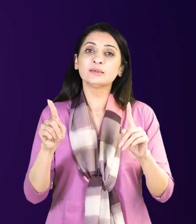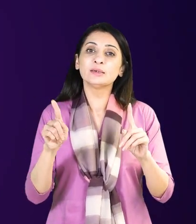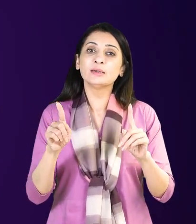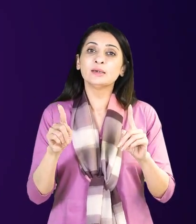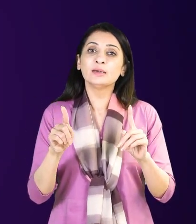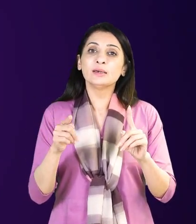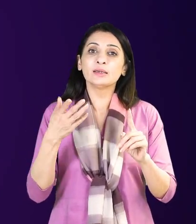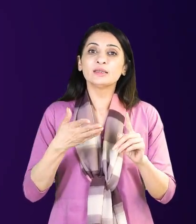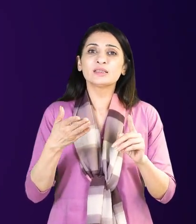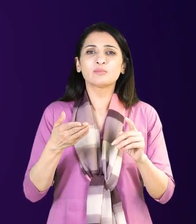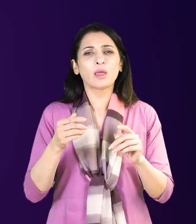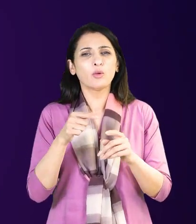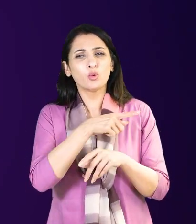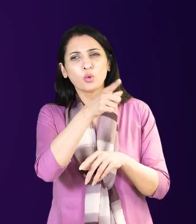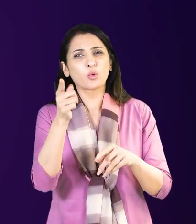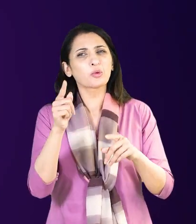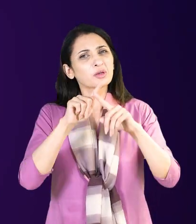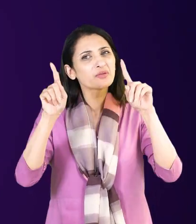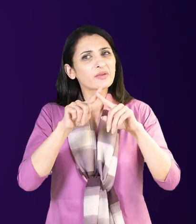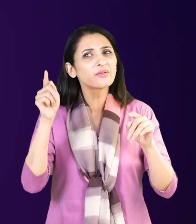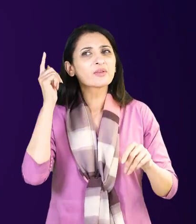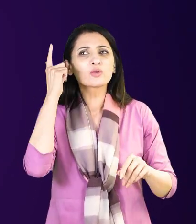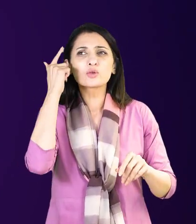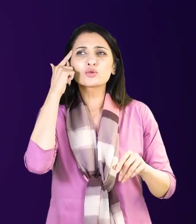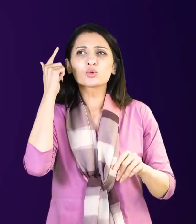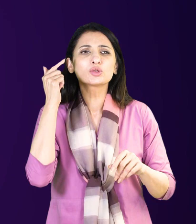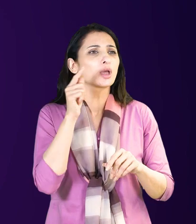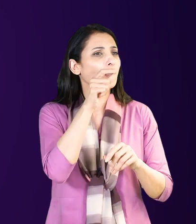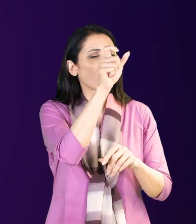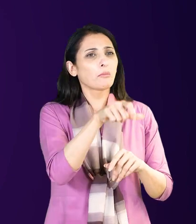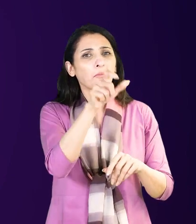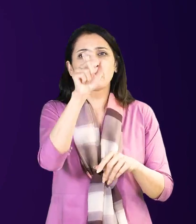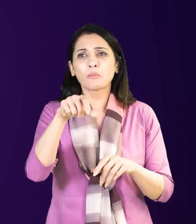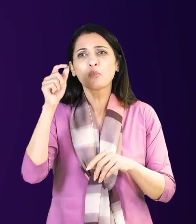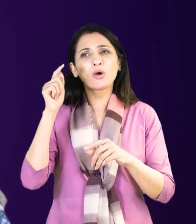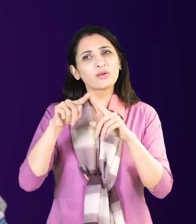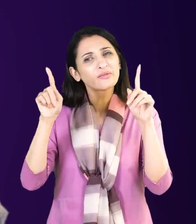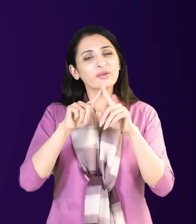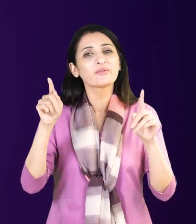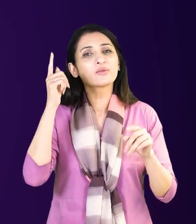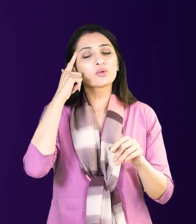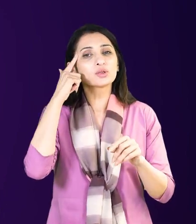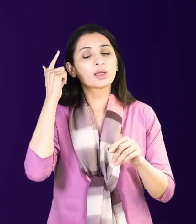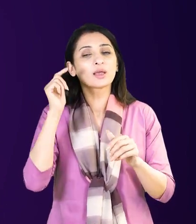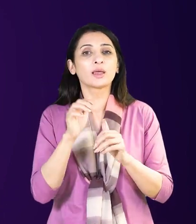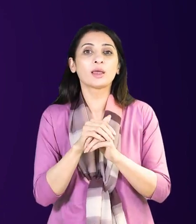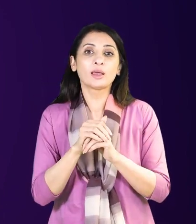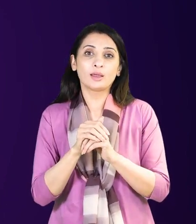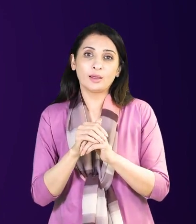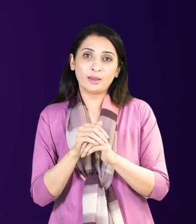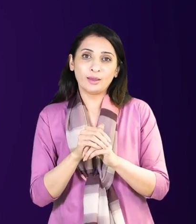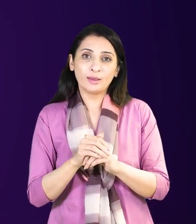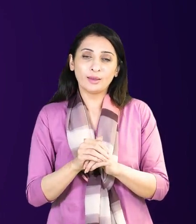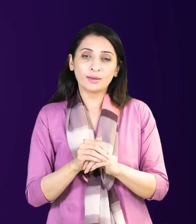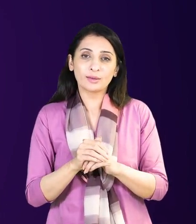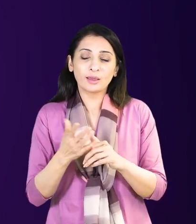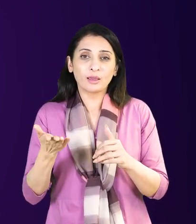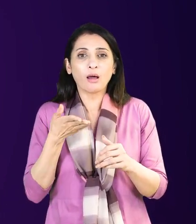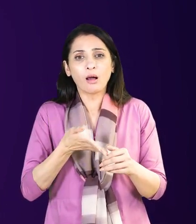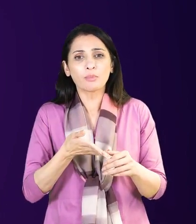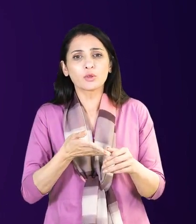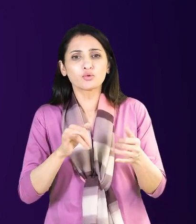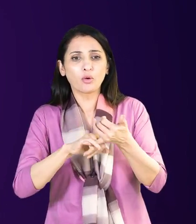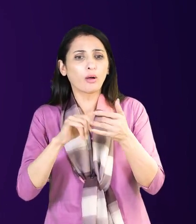लेकिन इसमें ना there are so many school of thoughts, कई लोग अभी भी, of course there is a huge debate, not just हमारे